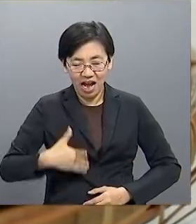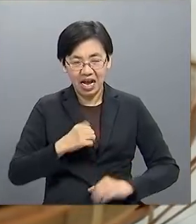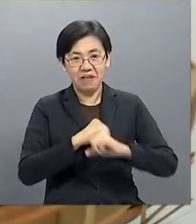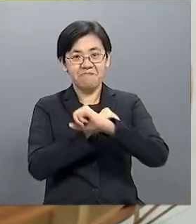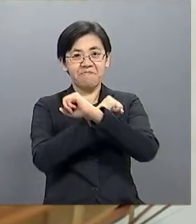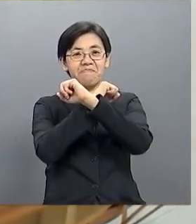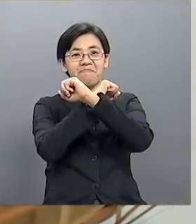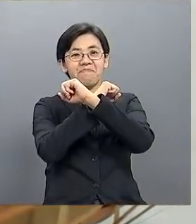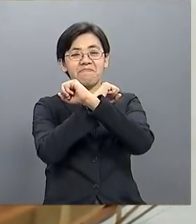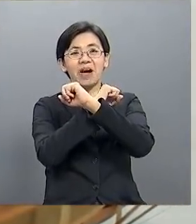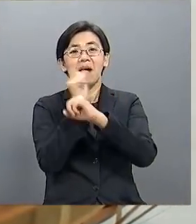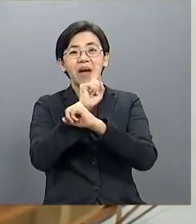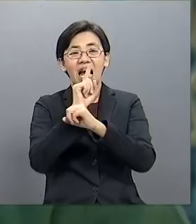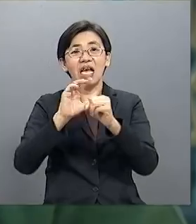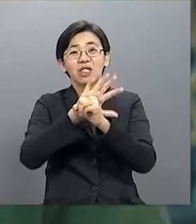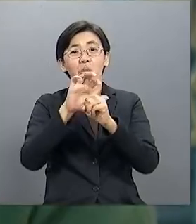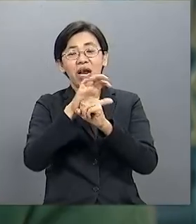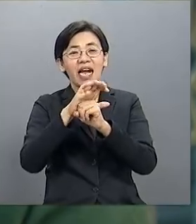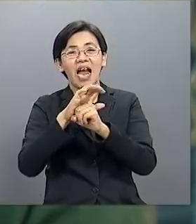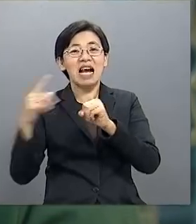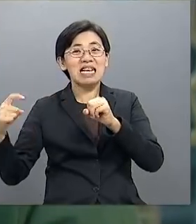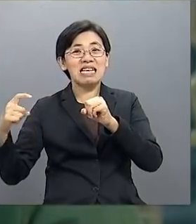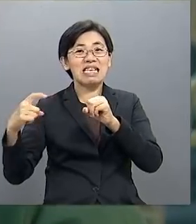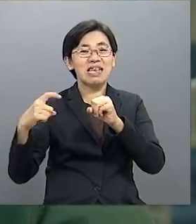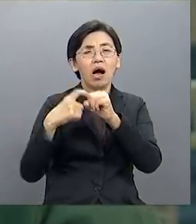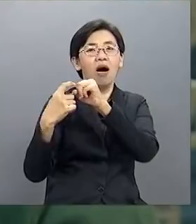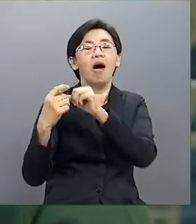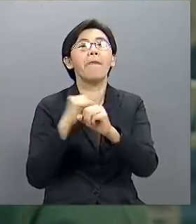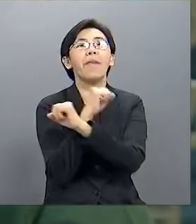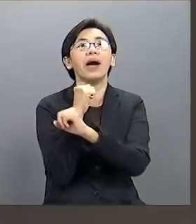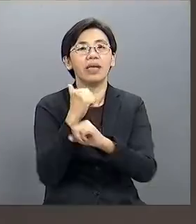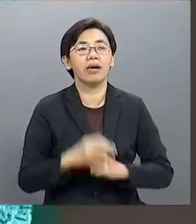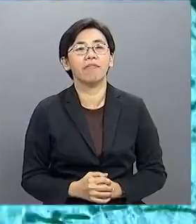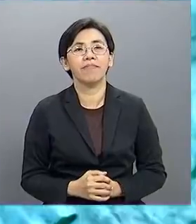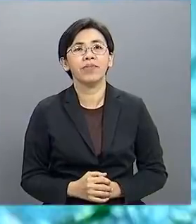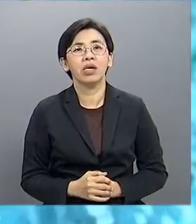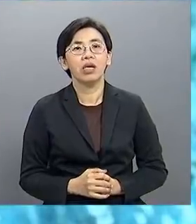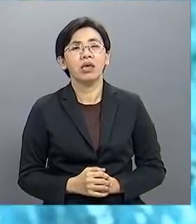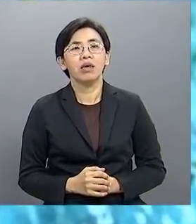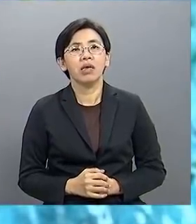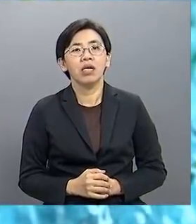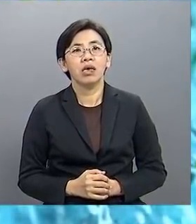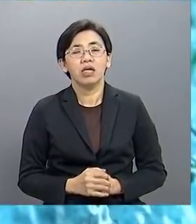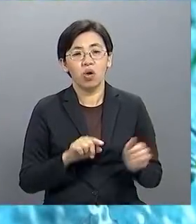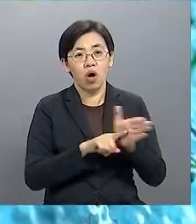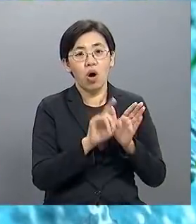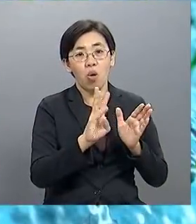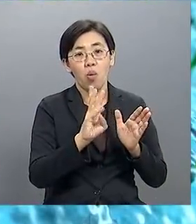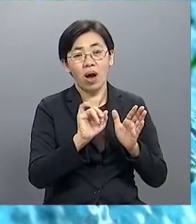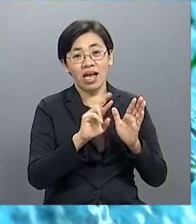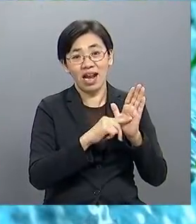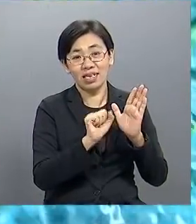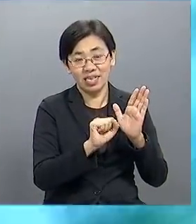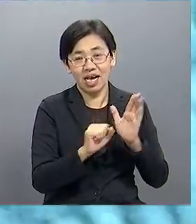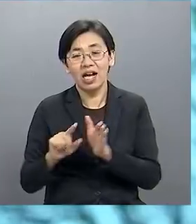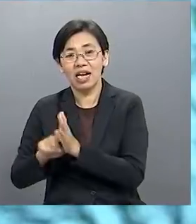การติดเชื้อไวรัสต่างๆได้การติดเชื้อไวรัสแตกต่างกับการติดเชื้อแบคทีเรียแบคทีเรียเนี่ยคือเข้าไปปุ๊บมันปล่อยสาร